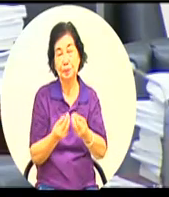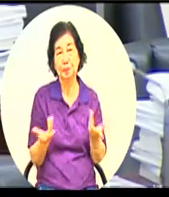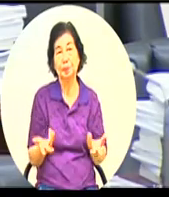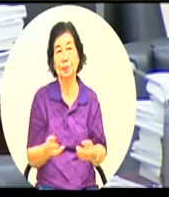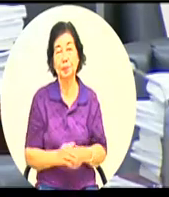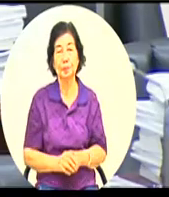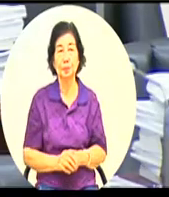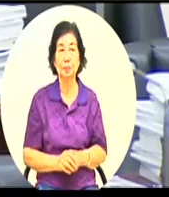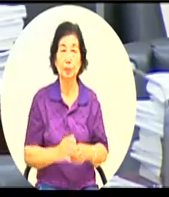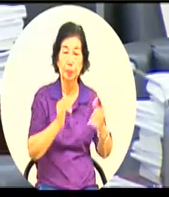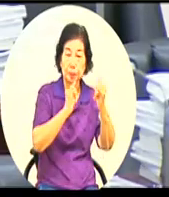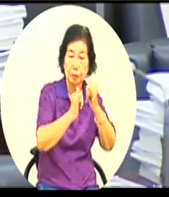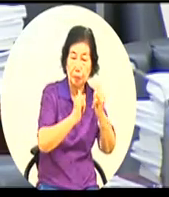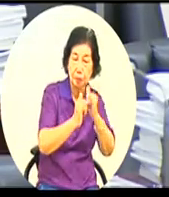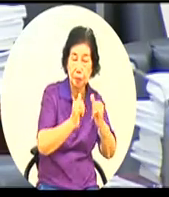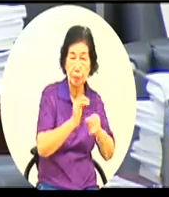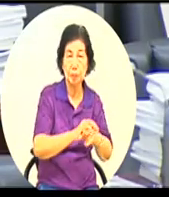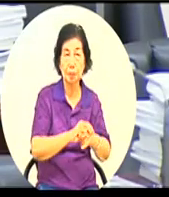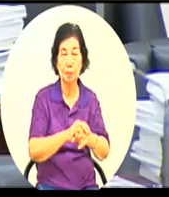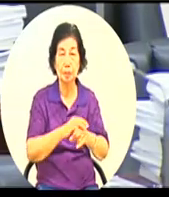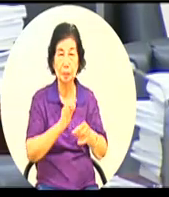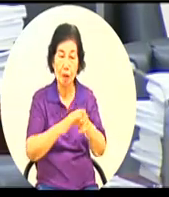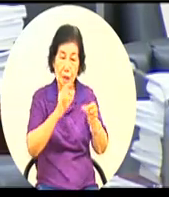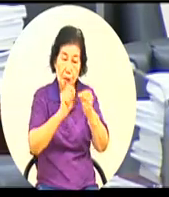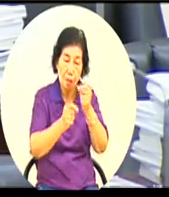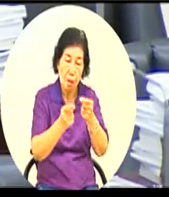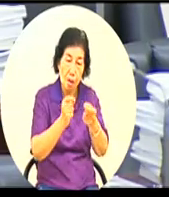百姓安怎拢做袂使？